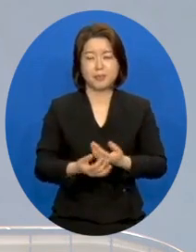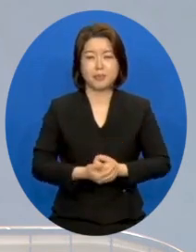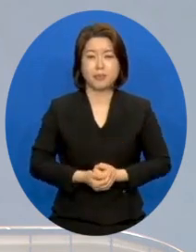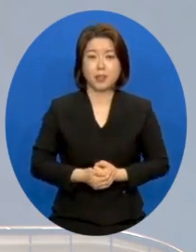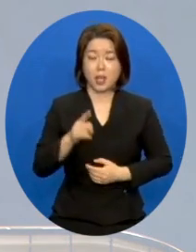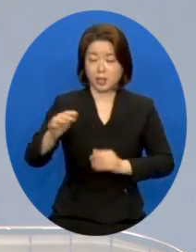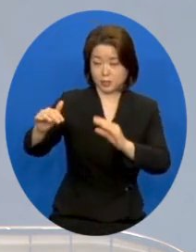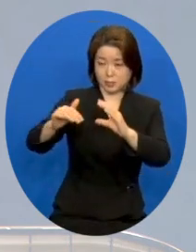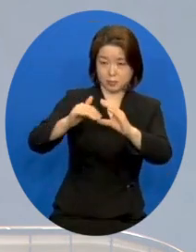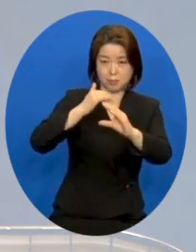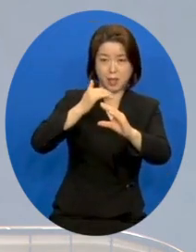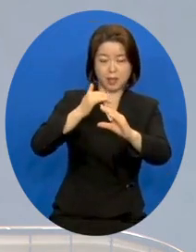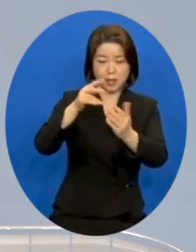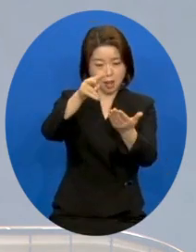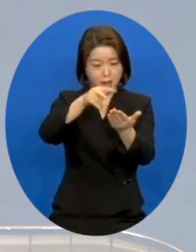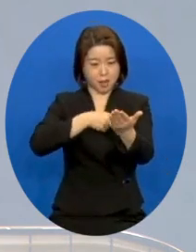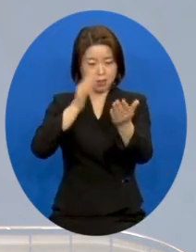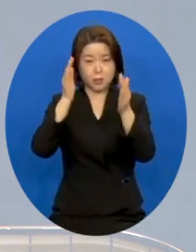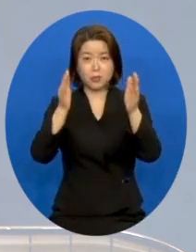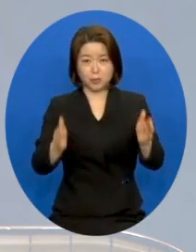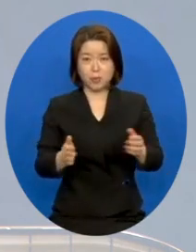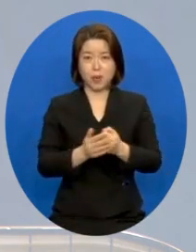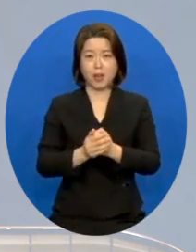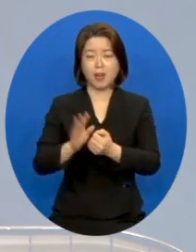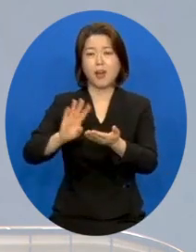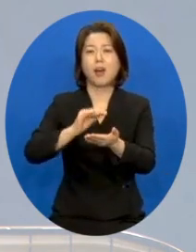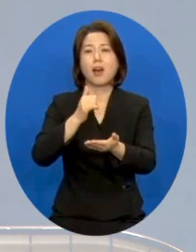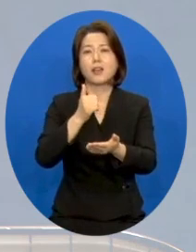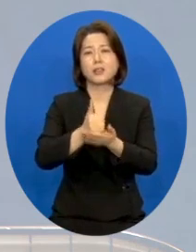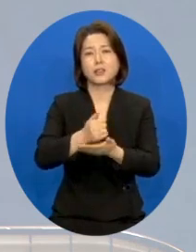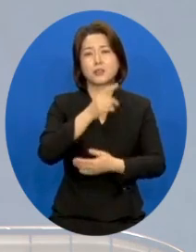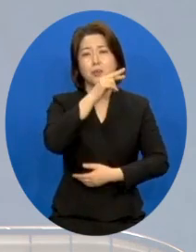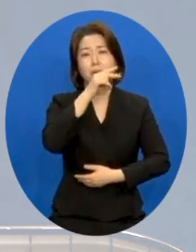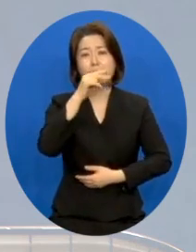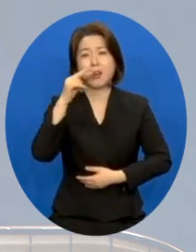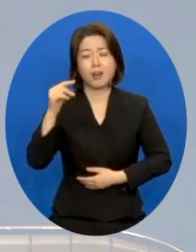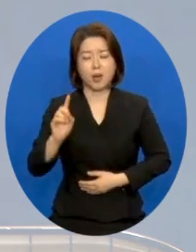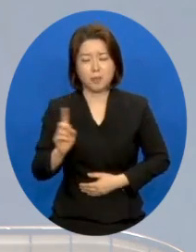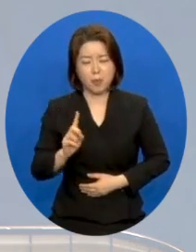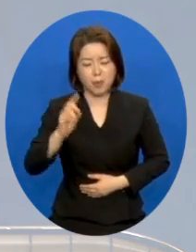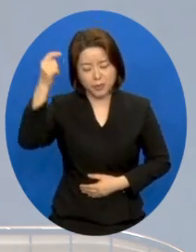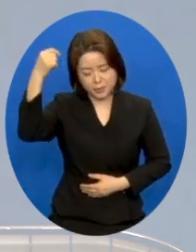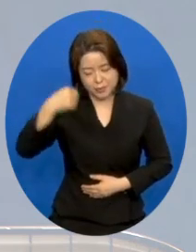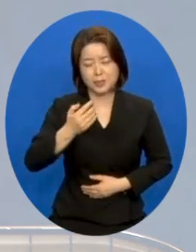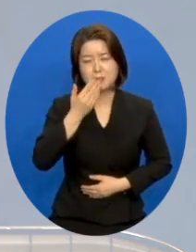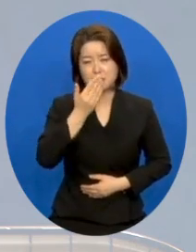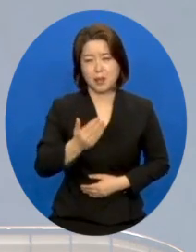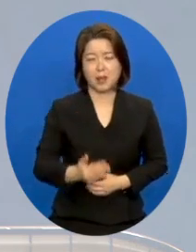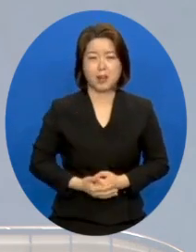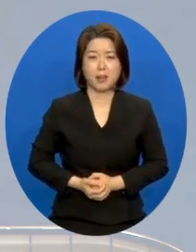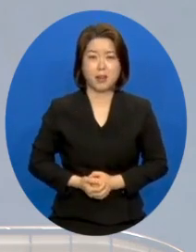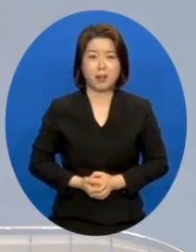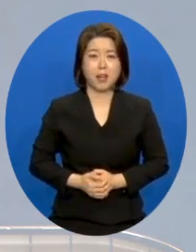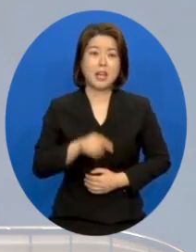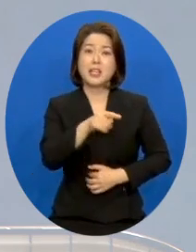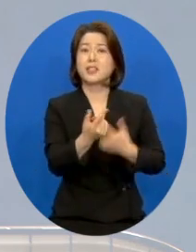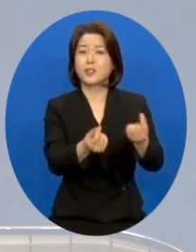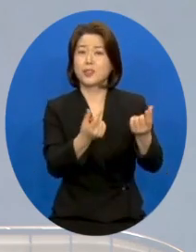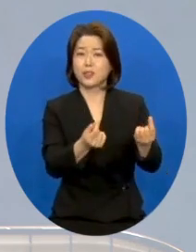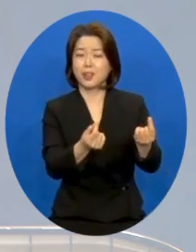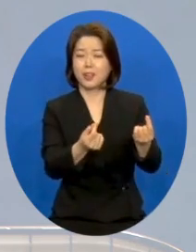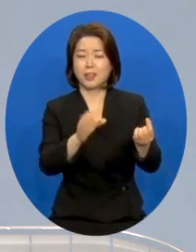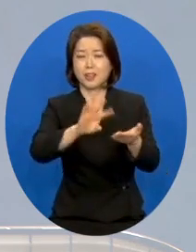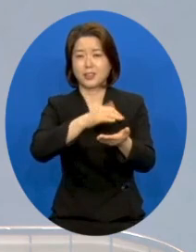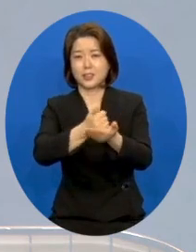그 매일 잃는데 그리스도의 향기가 뭔가가 늦게 잤어요 그 중개 그리스도의